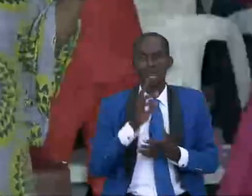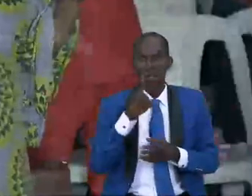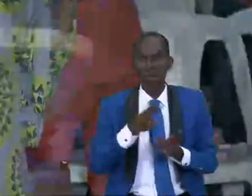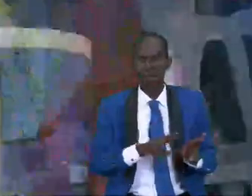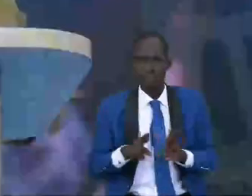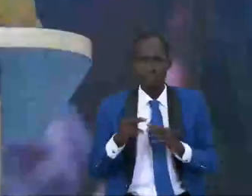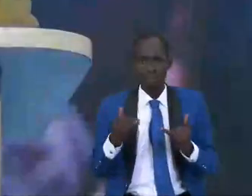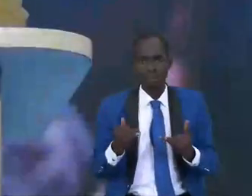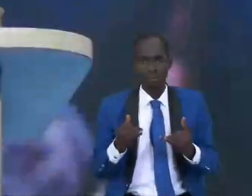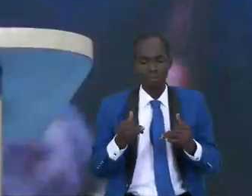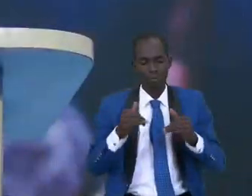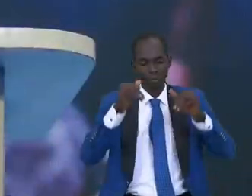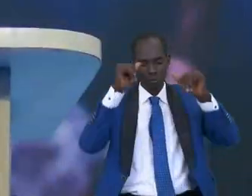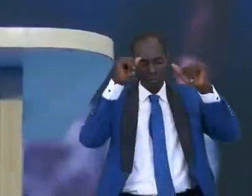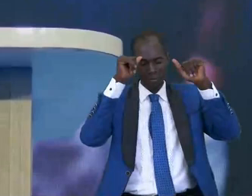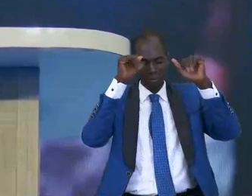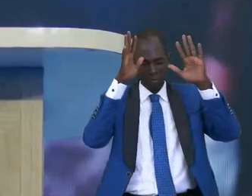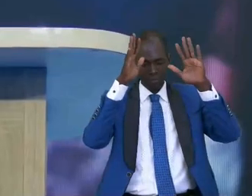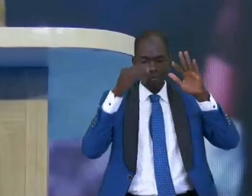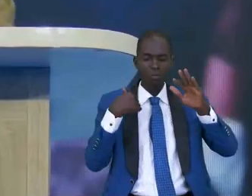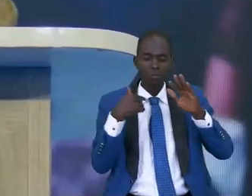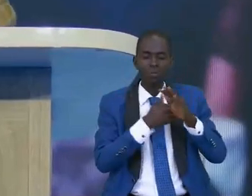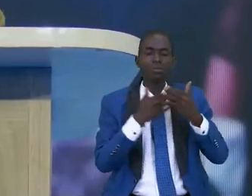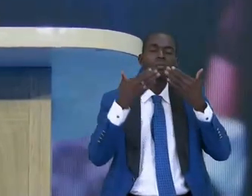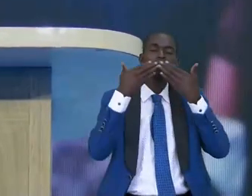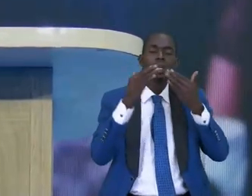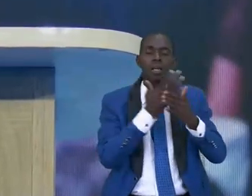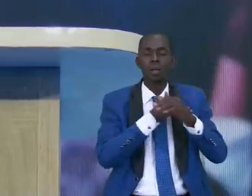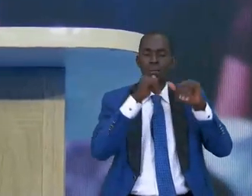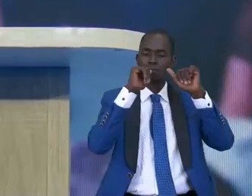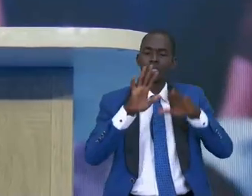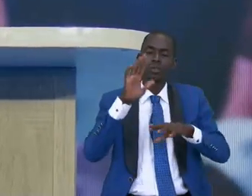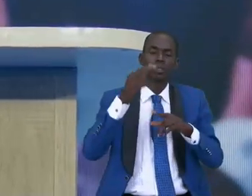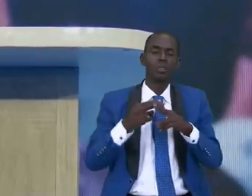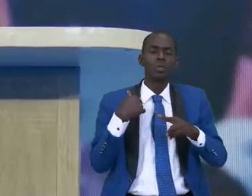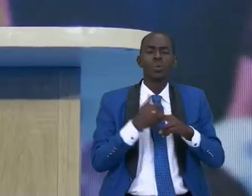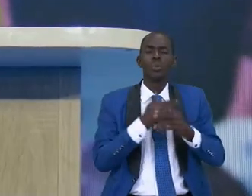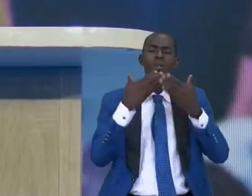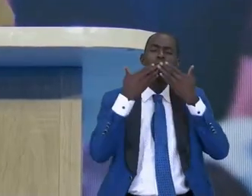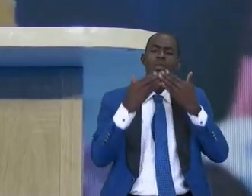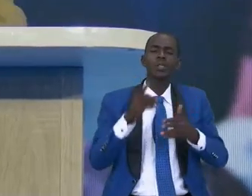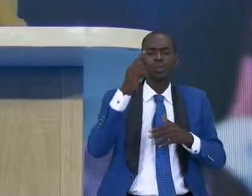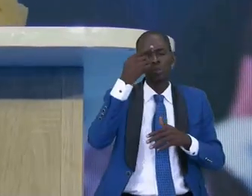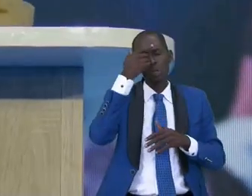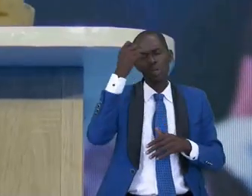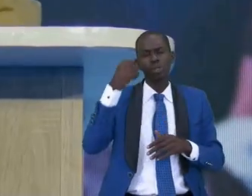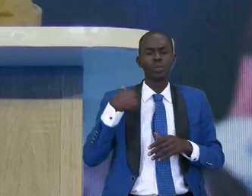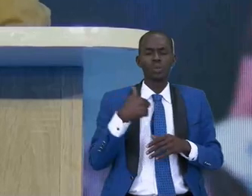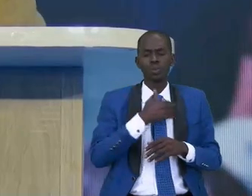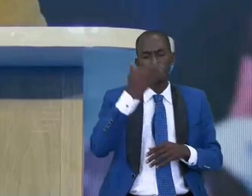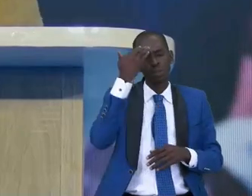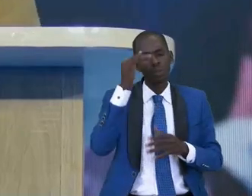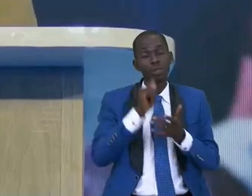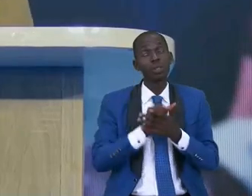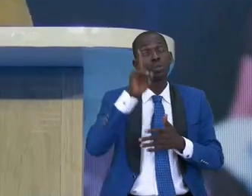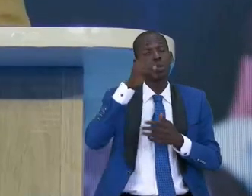prêts? Père, nous te remercions, nous bénissons ton nom. Nous te remercions parce que nous savons